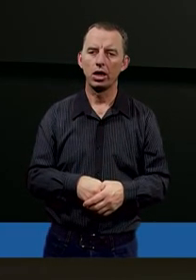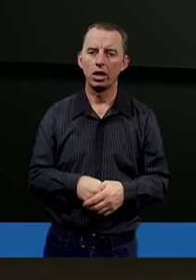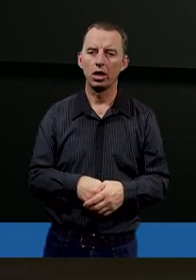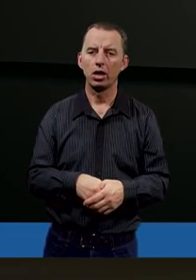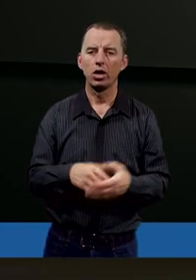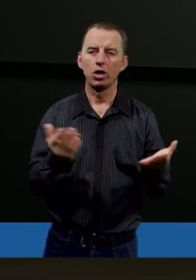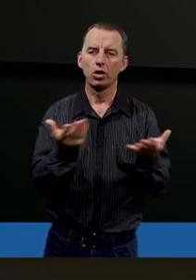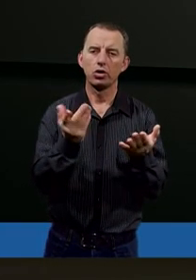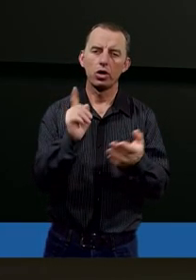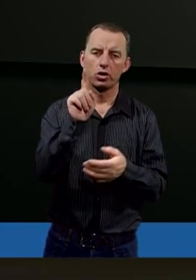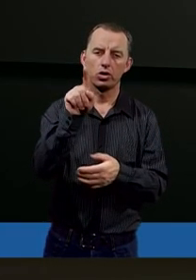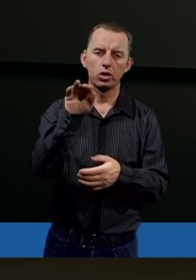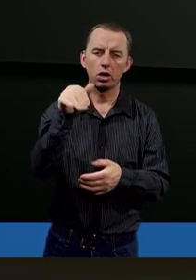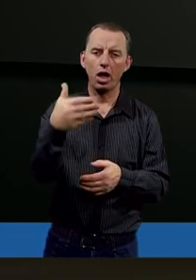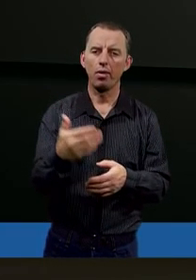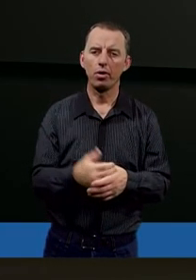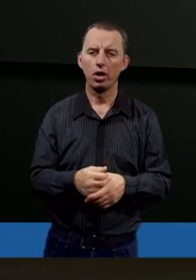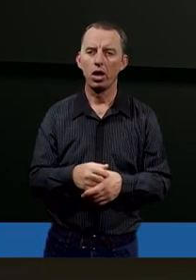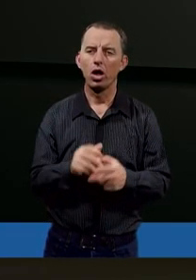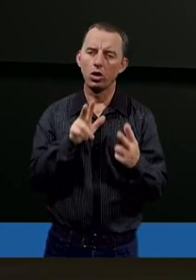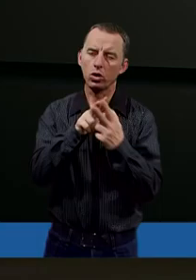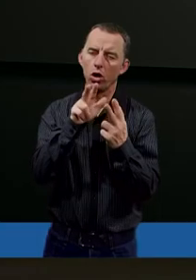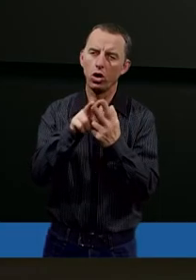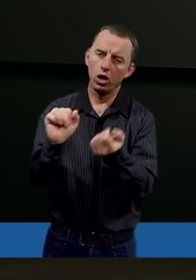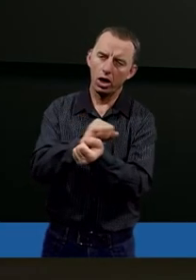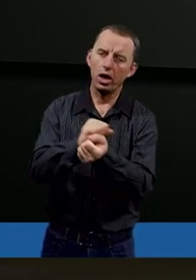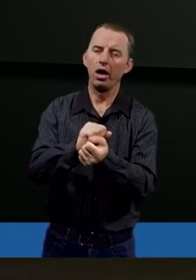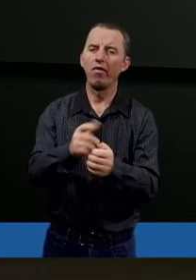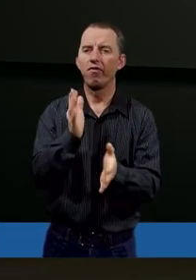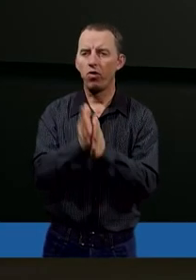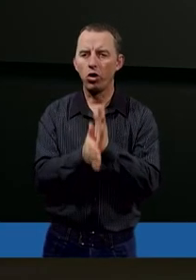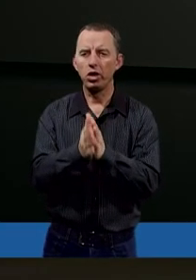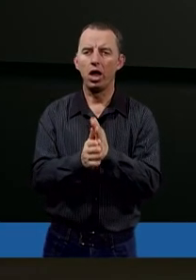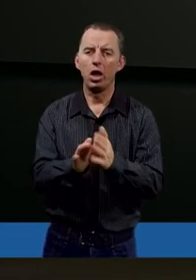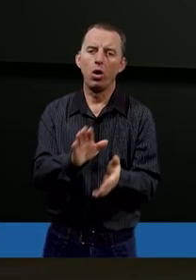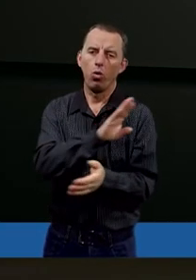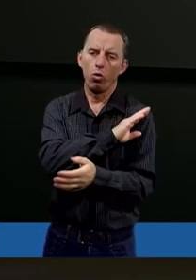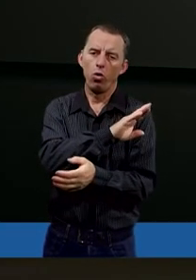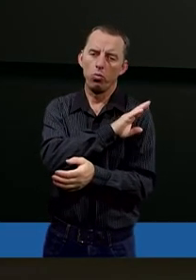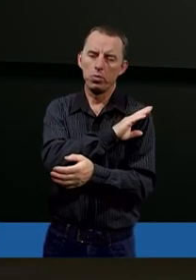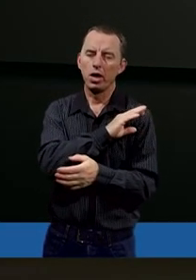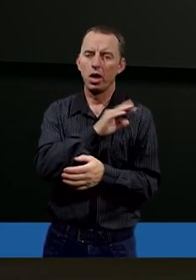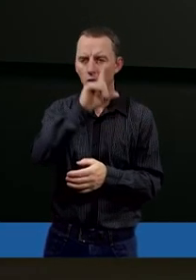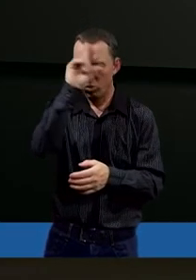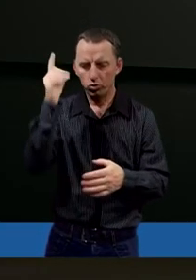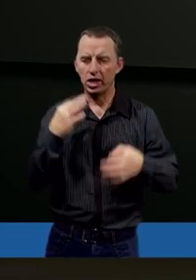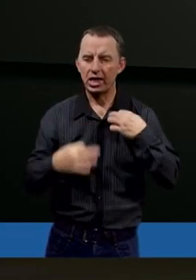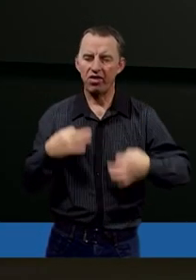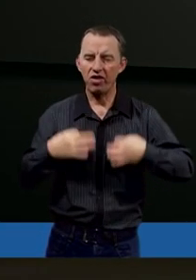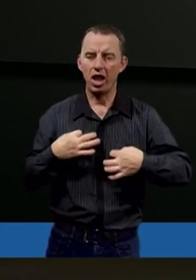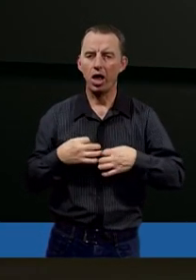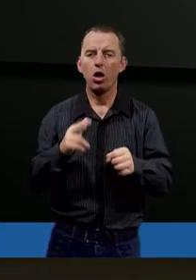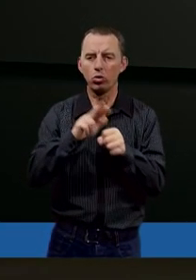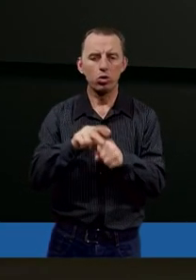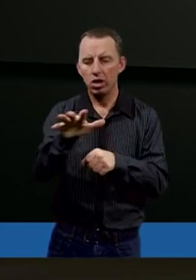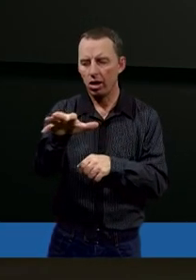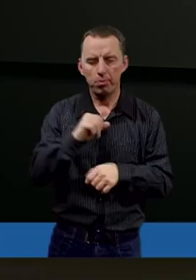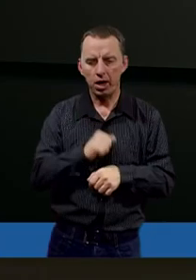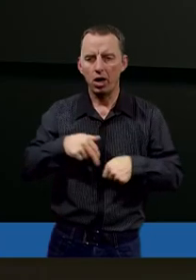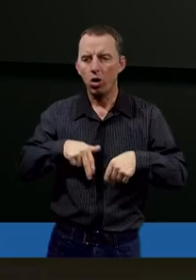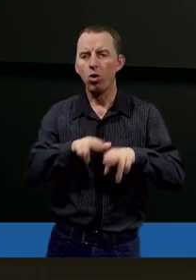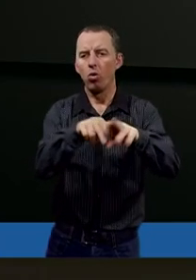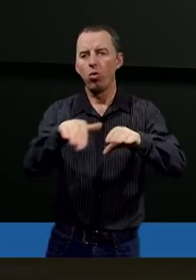gdzieś tam toczy się wojna, no i umierają cywile, którzy nie brali